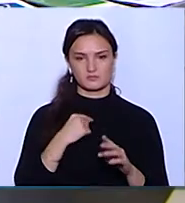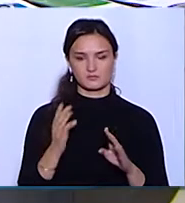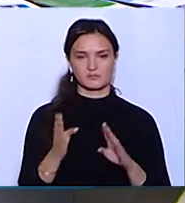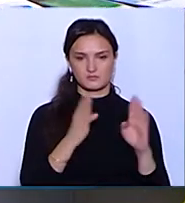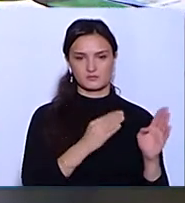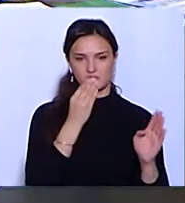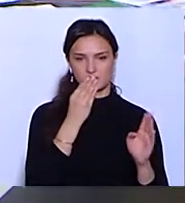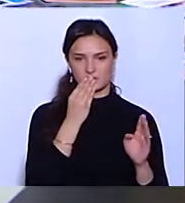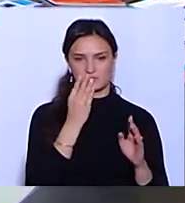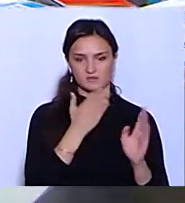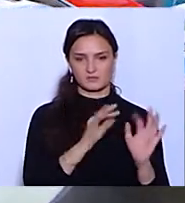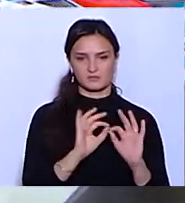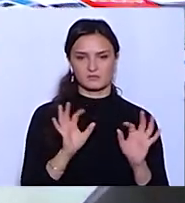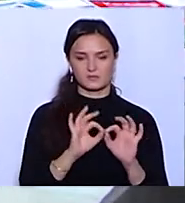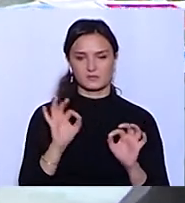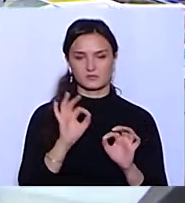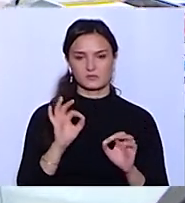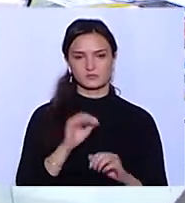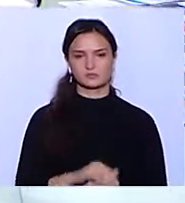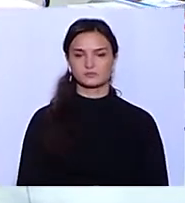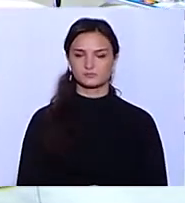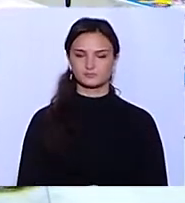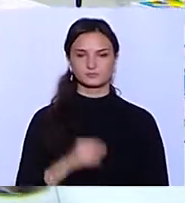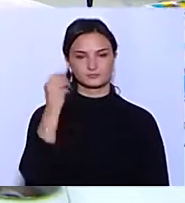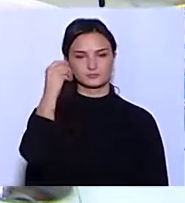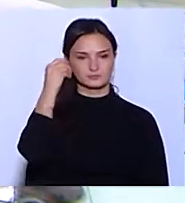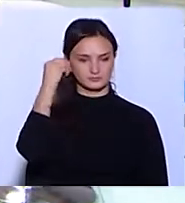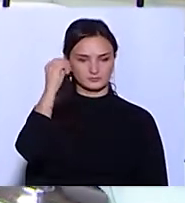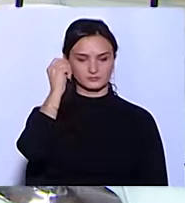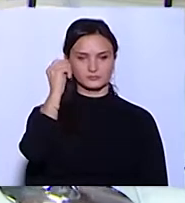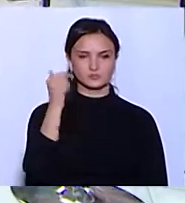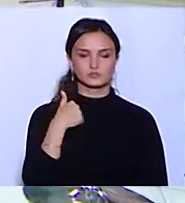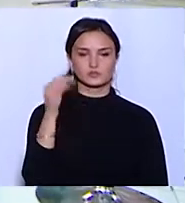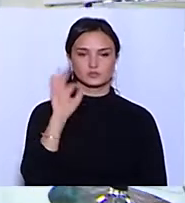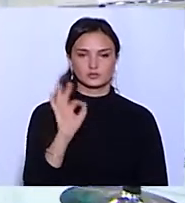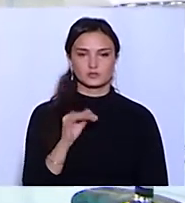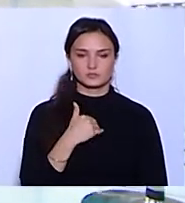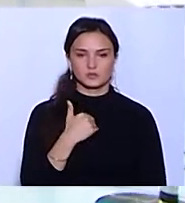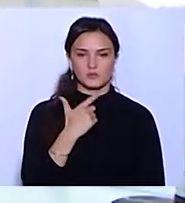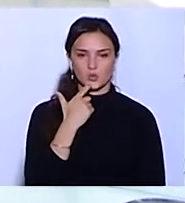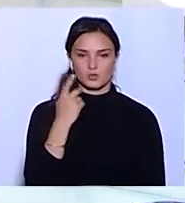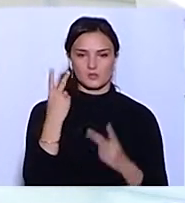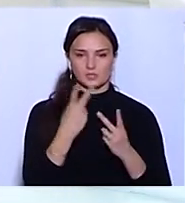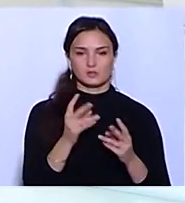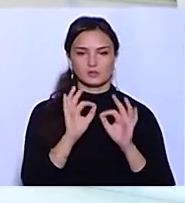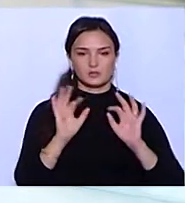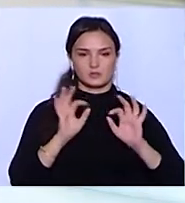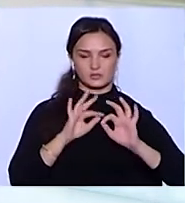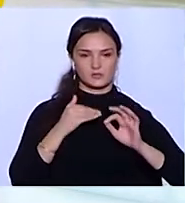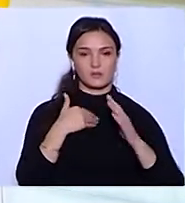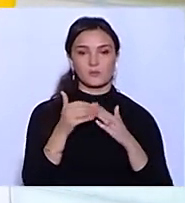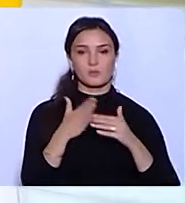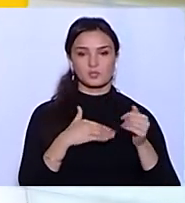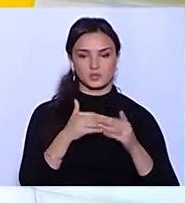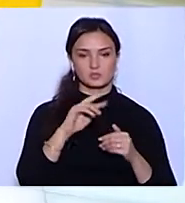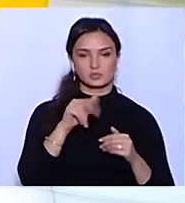მინეცლობ ახლა კვების ზონაში, რადგან ჩვენ ხშირად გვისაუბრია და მაყურებელს უნდა გავუმხილოთ, რომ ჩვენ გვაქვს პროფესიული